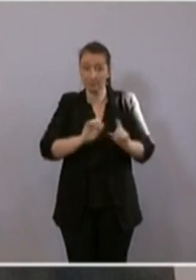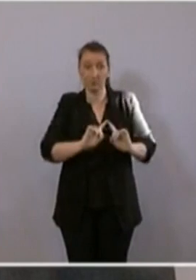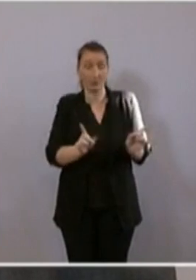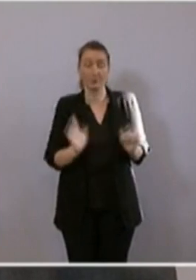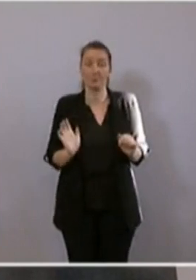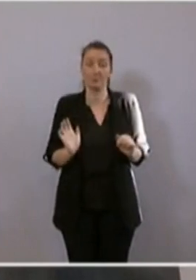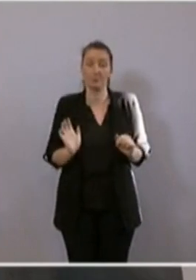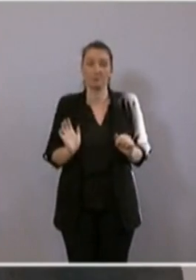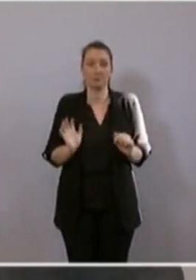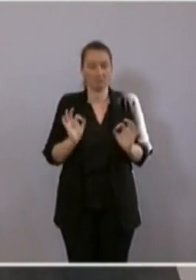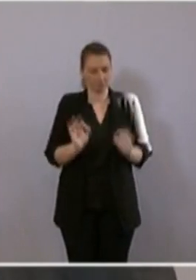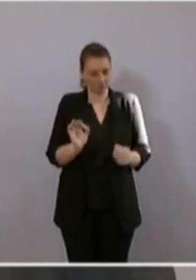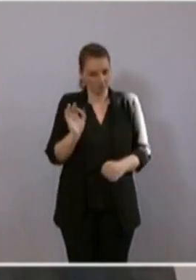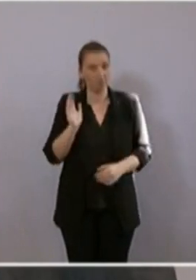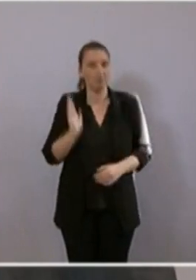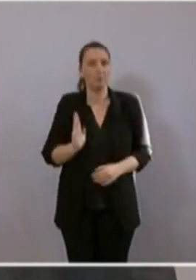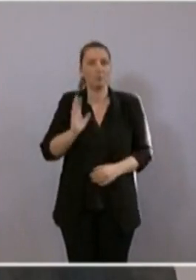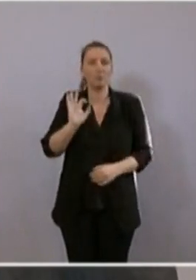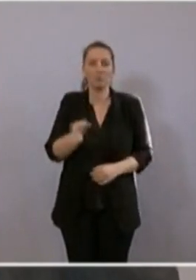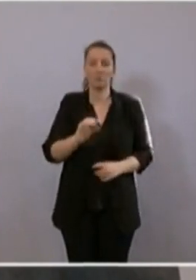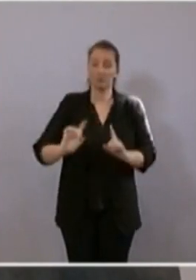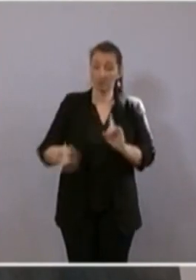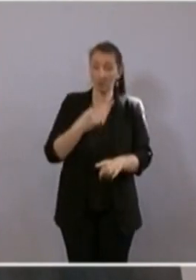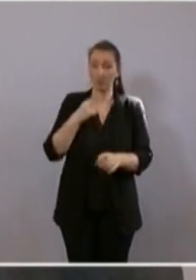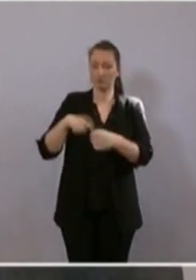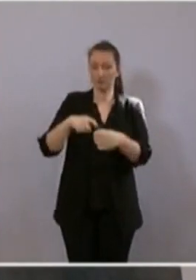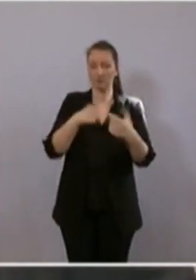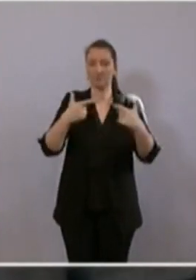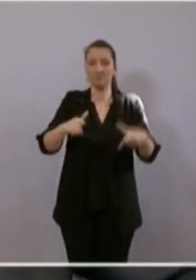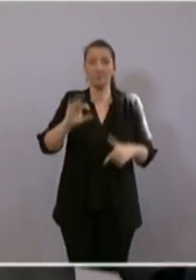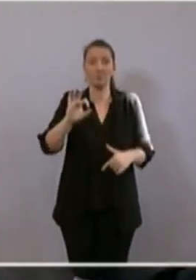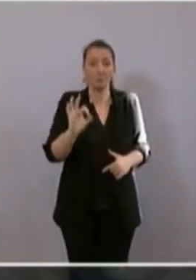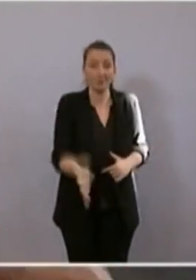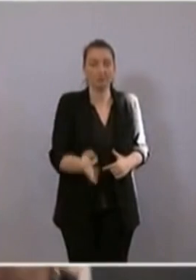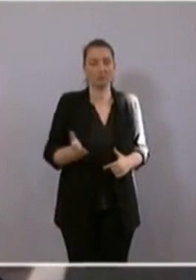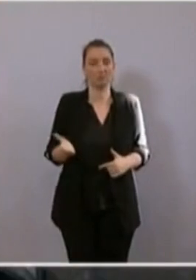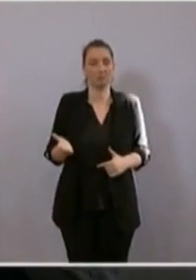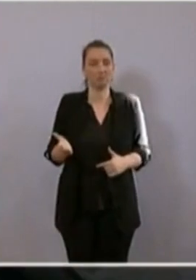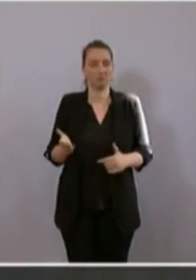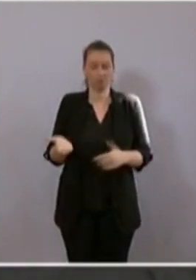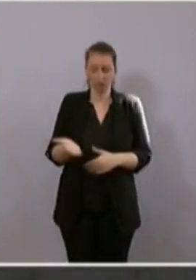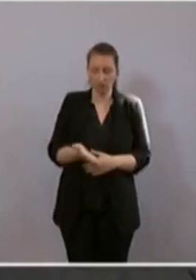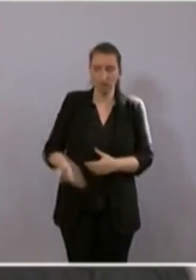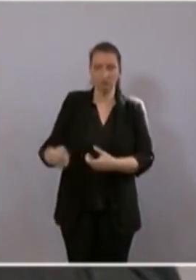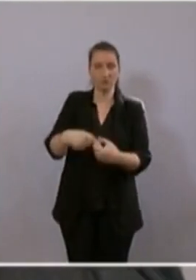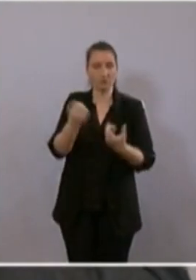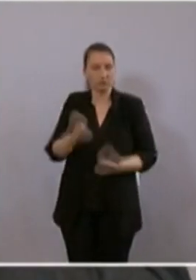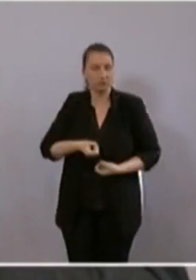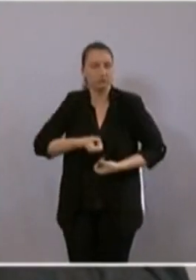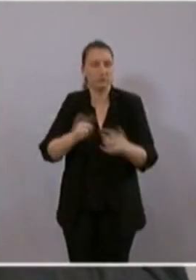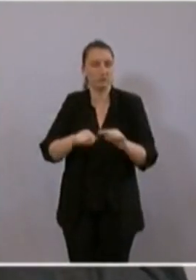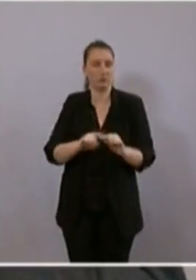essentielle. Elle est importante. Il faut prendre en compte les revendications qu'elle exprime,